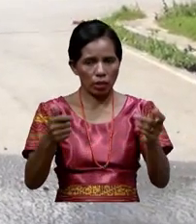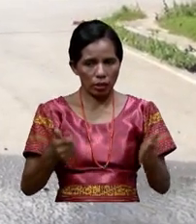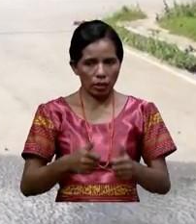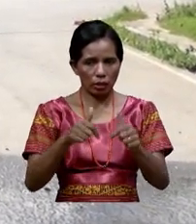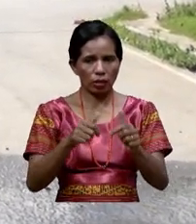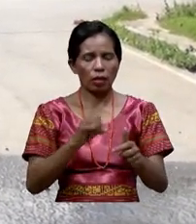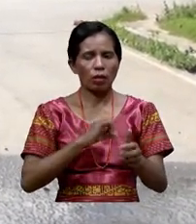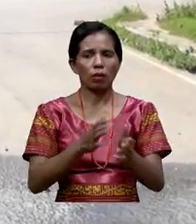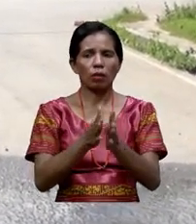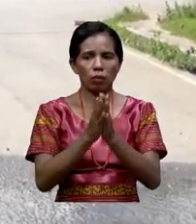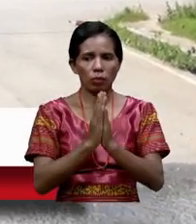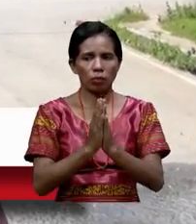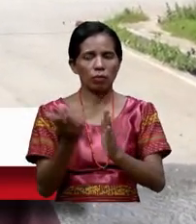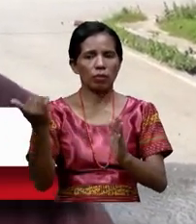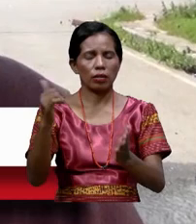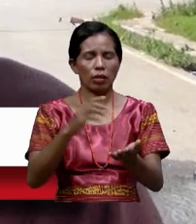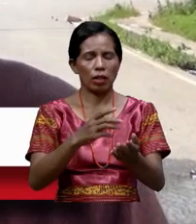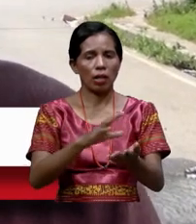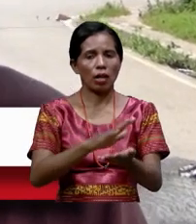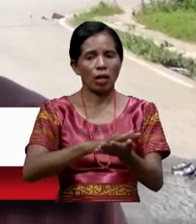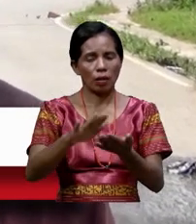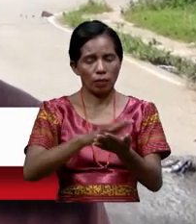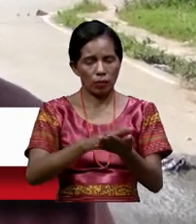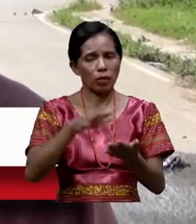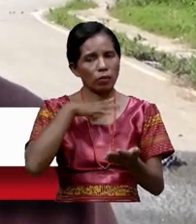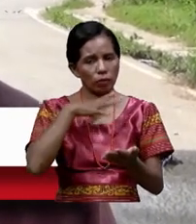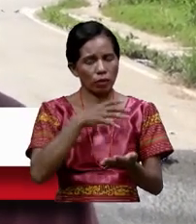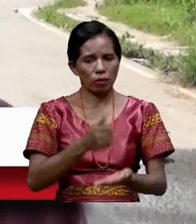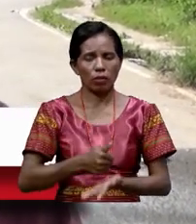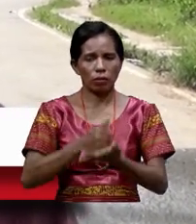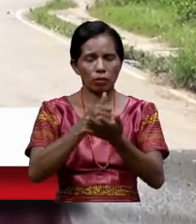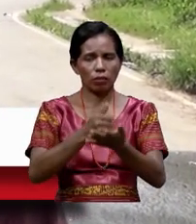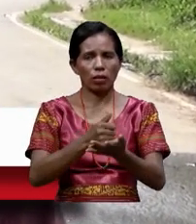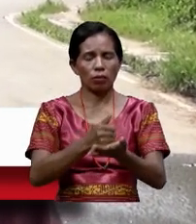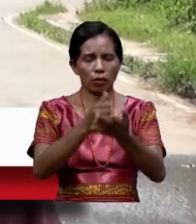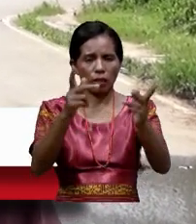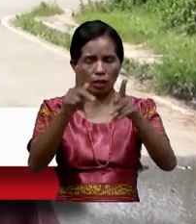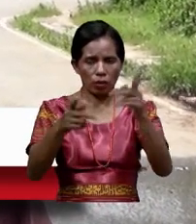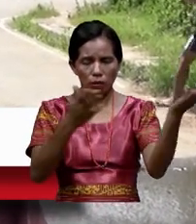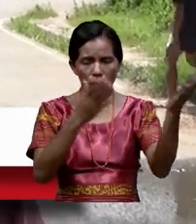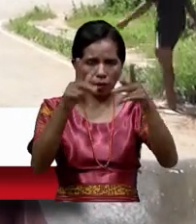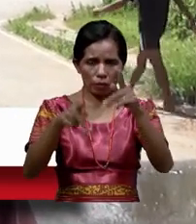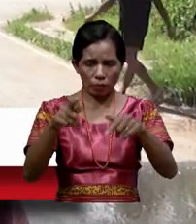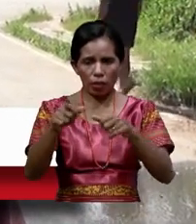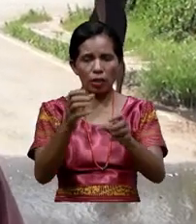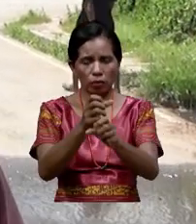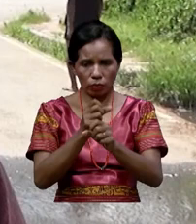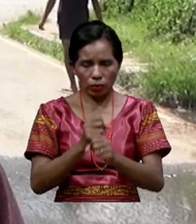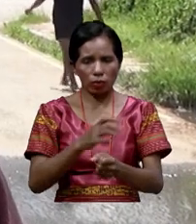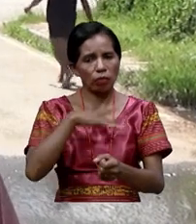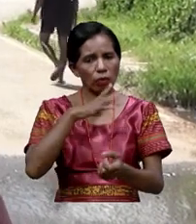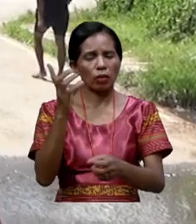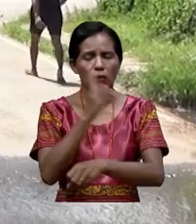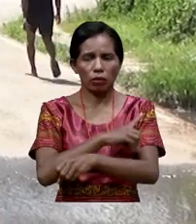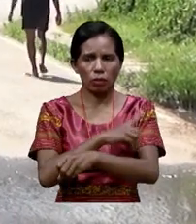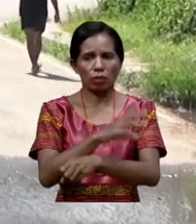eh hausu basir sanemento nomas atau atende sirnya ema mai henega mai perbeli suru lor lor i